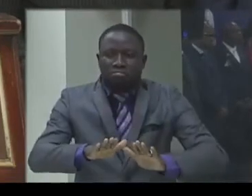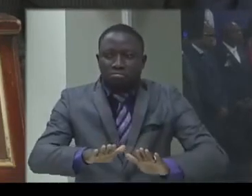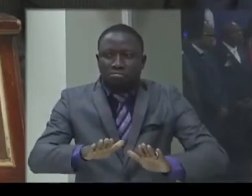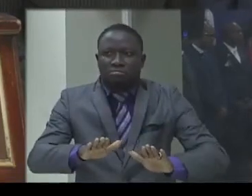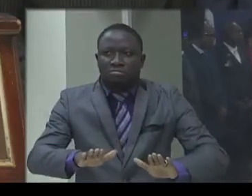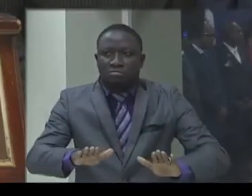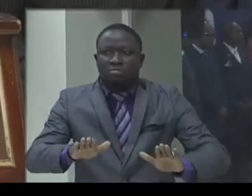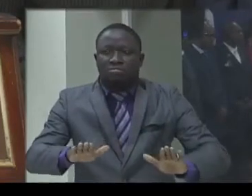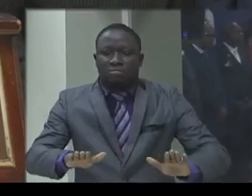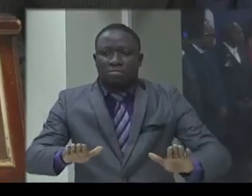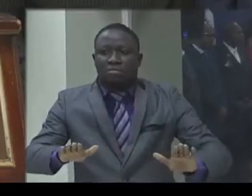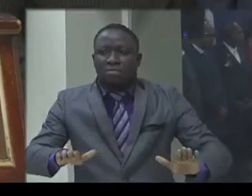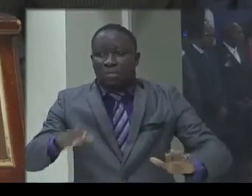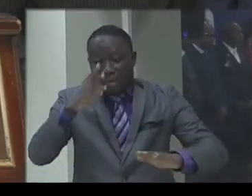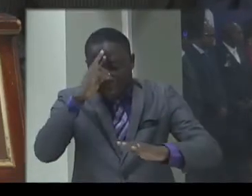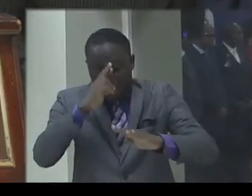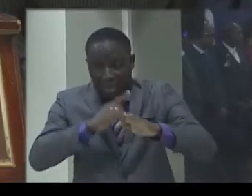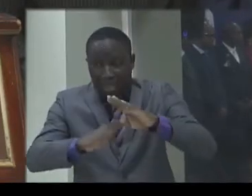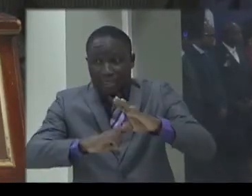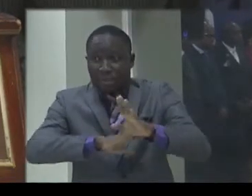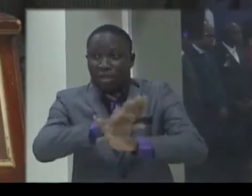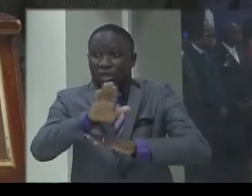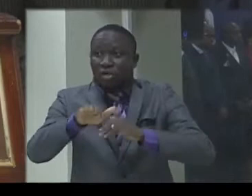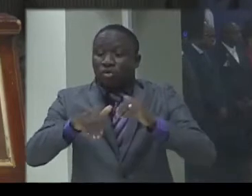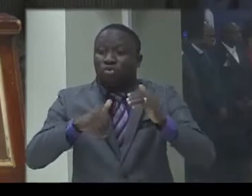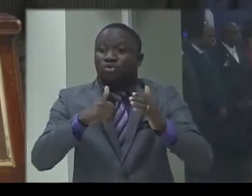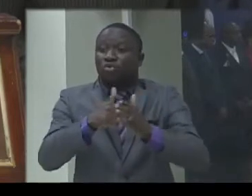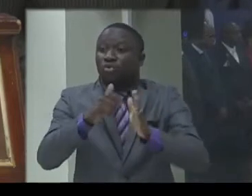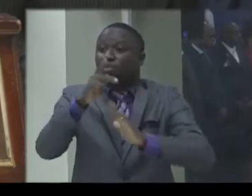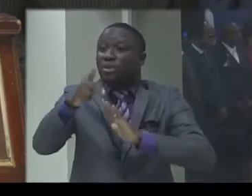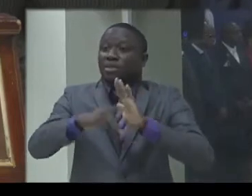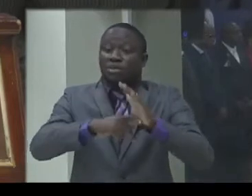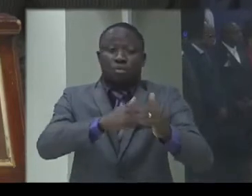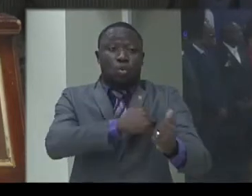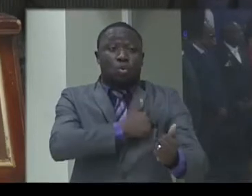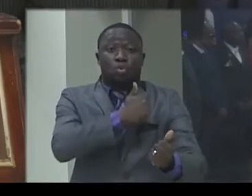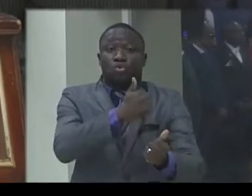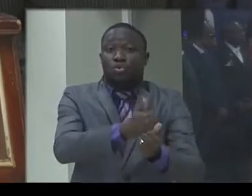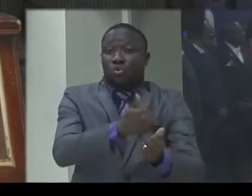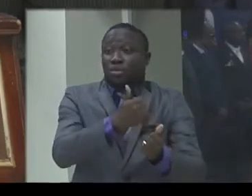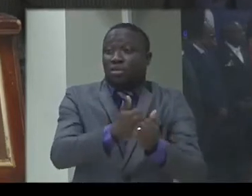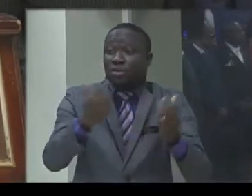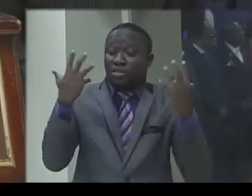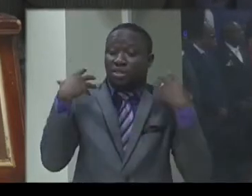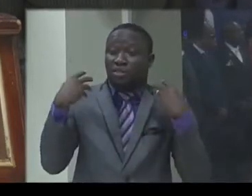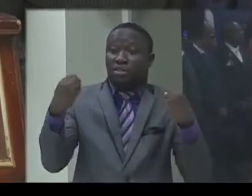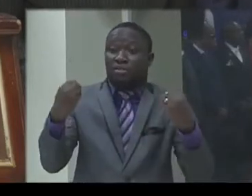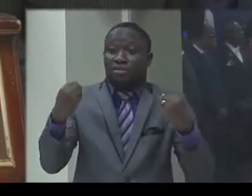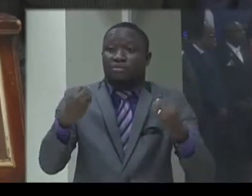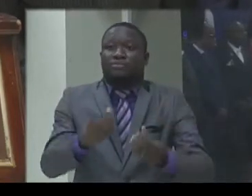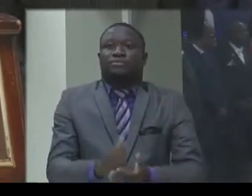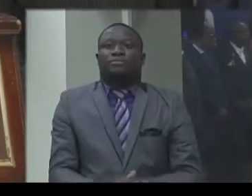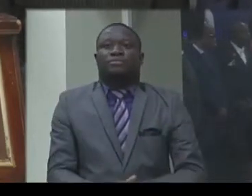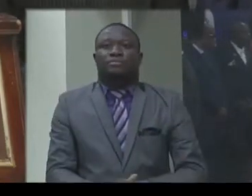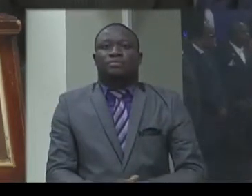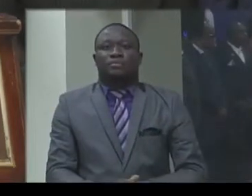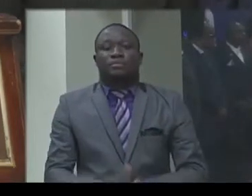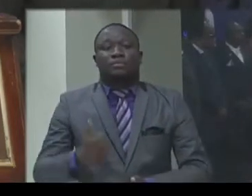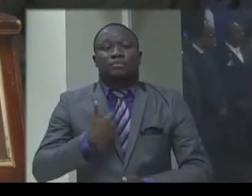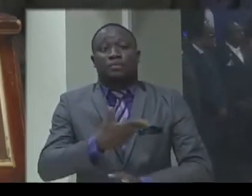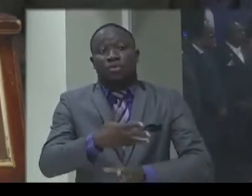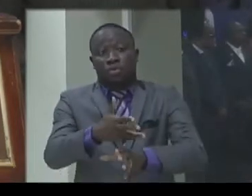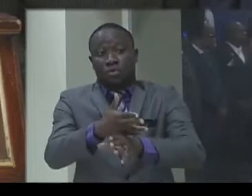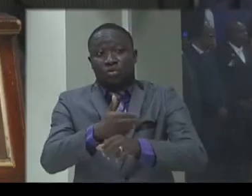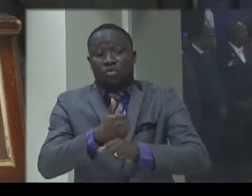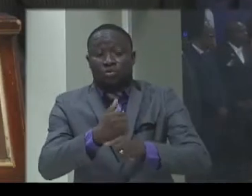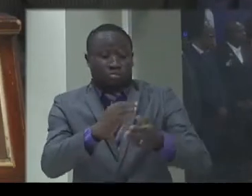epi respekte tout konsigny otorite saniteye. Nou pren